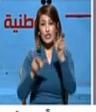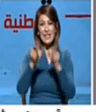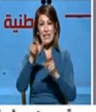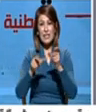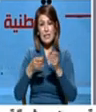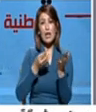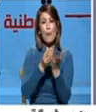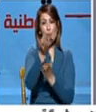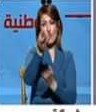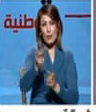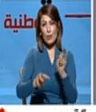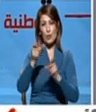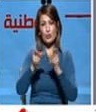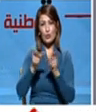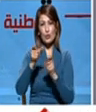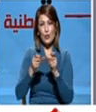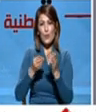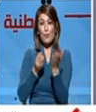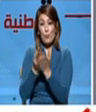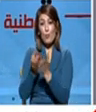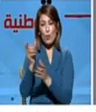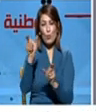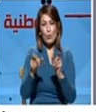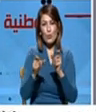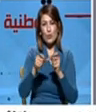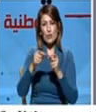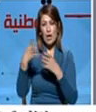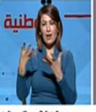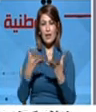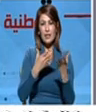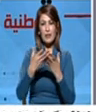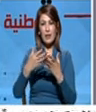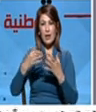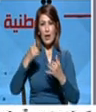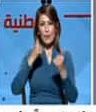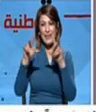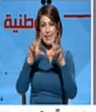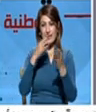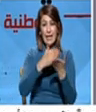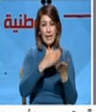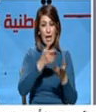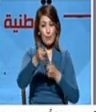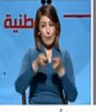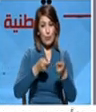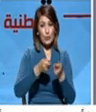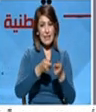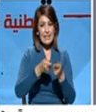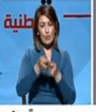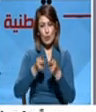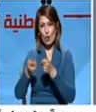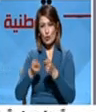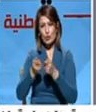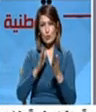ال المبلغ بطرق مختلفه اما عن طريق ال ال موازاه الاليه للسحب اللي دار اه بريد